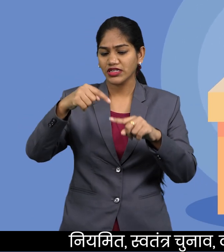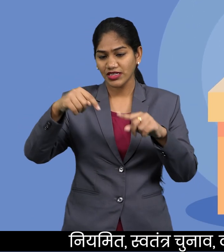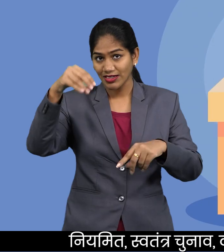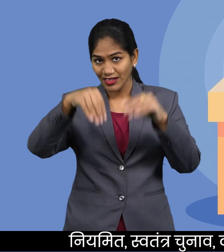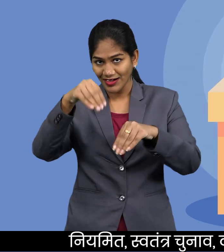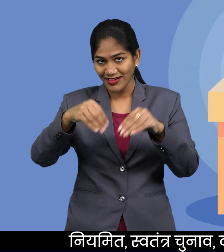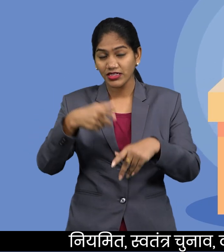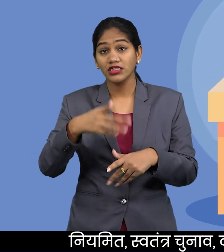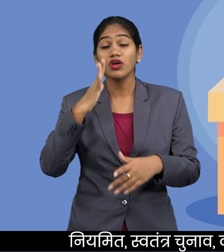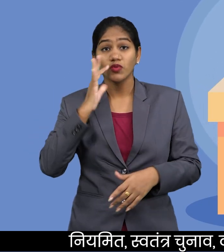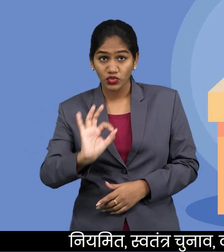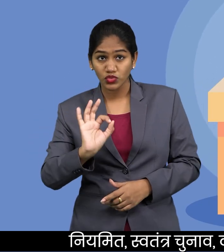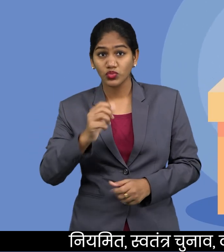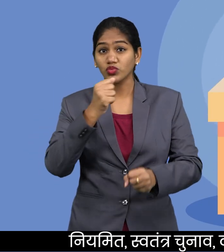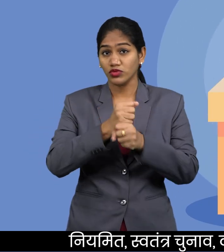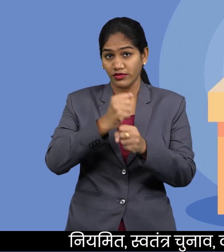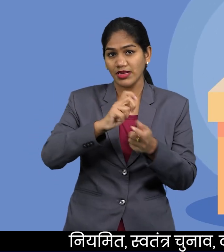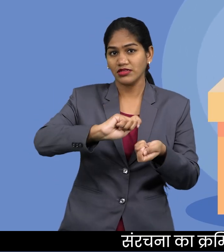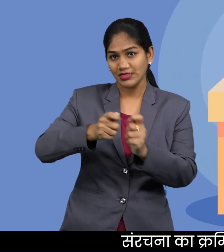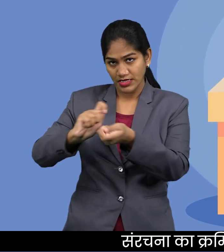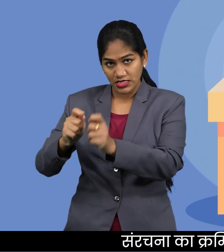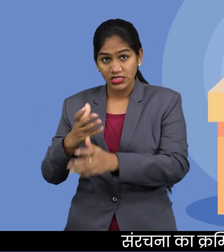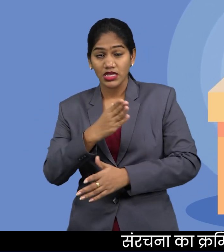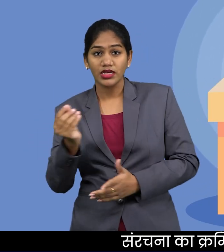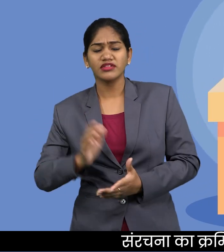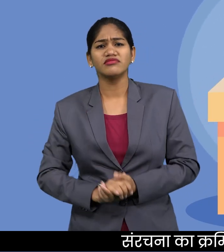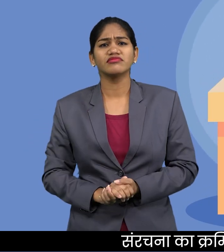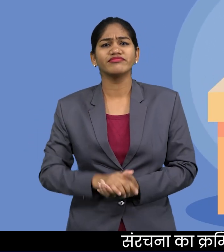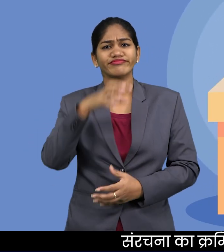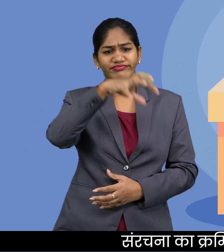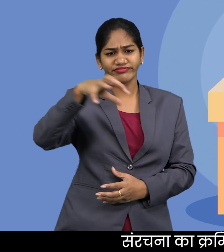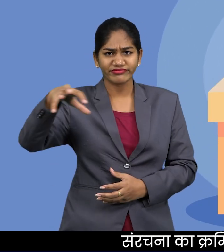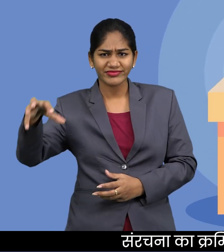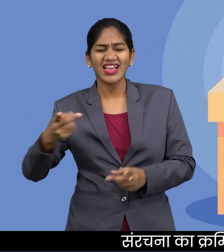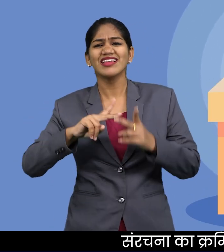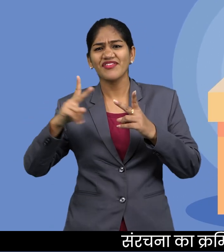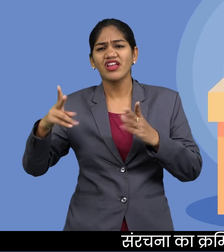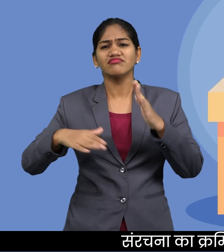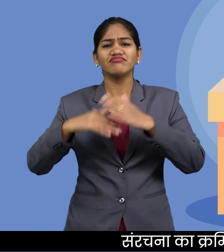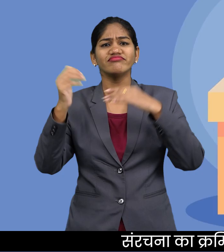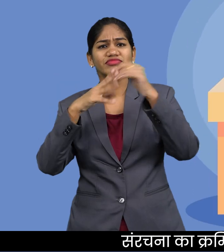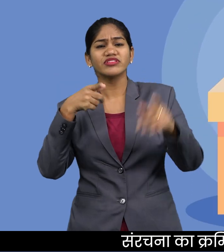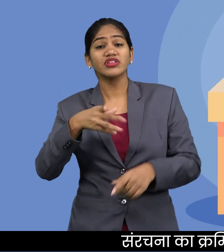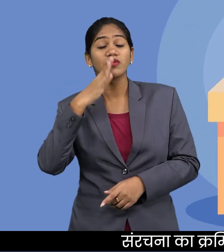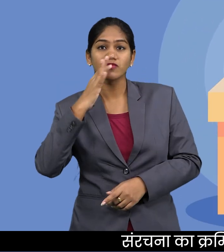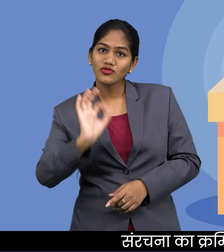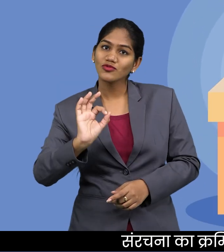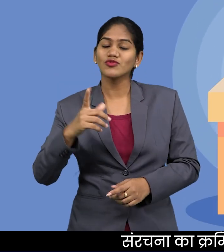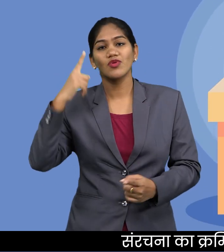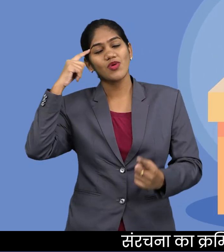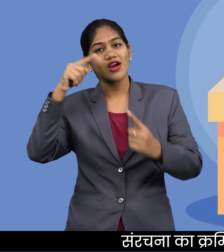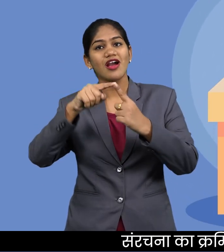सरकारी परिवर्तन और एक संस्थागत संरचना का क्रमिक उद्भव एक वास्तविक उपलब्धि